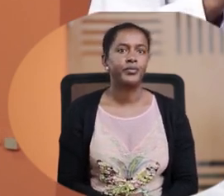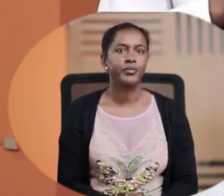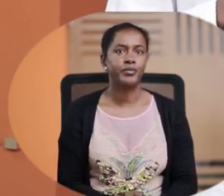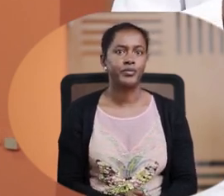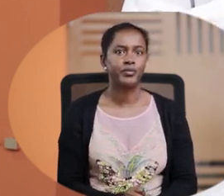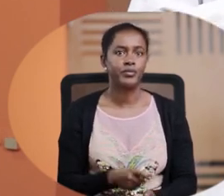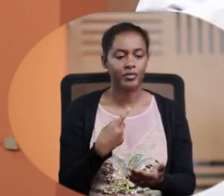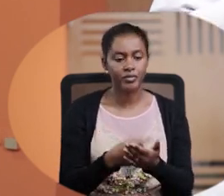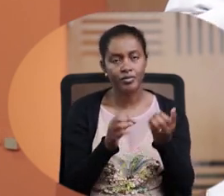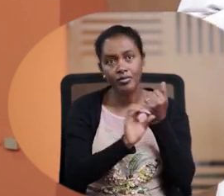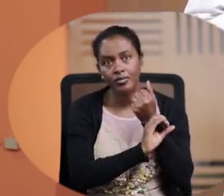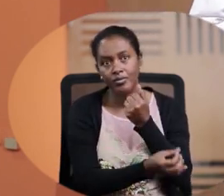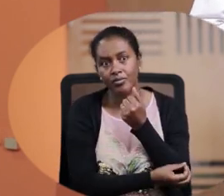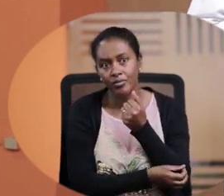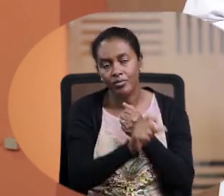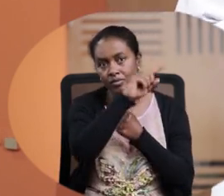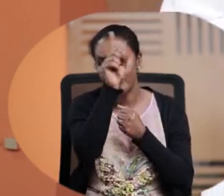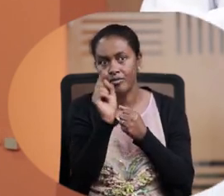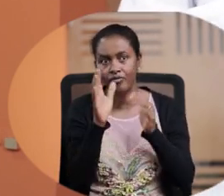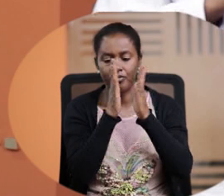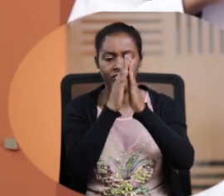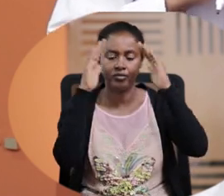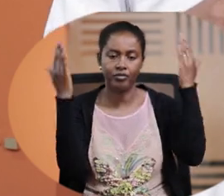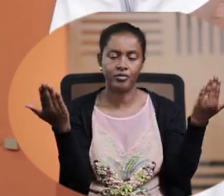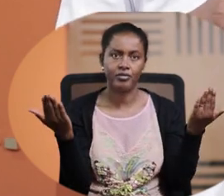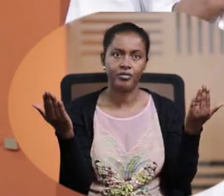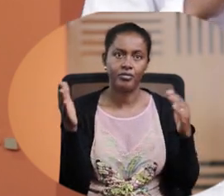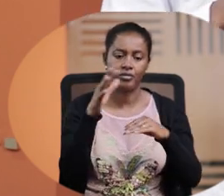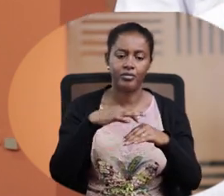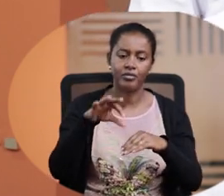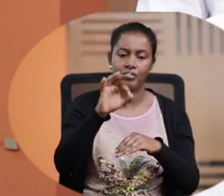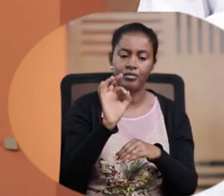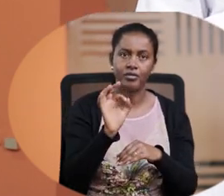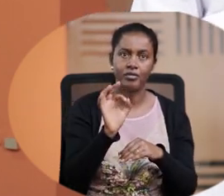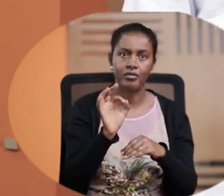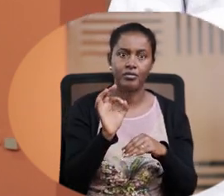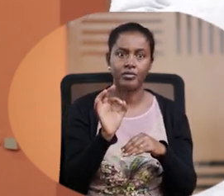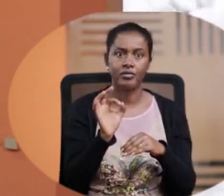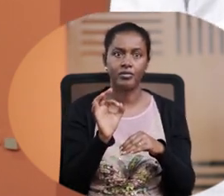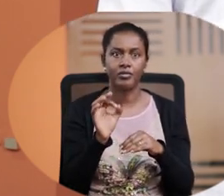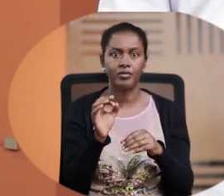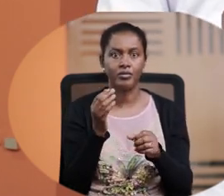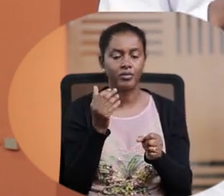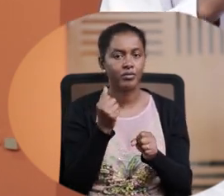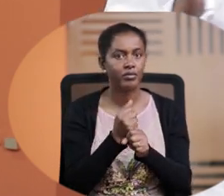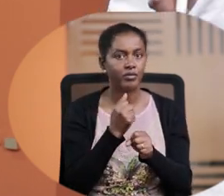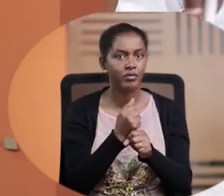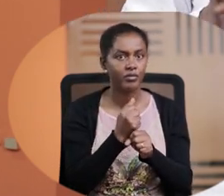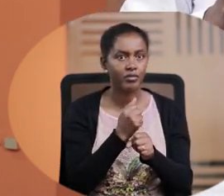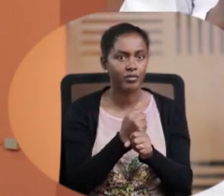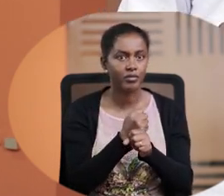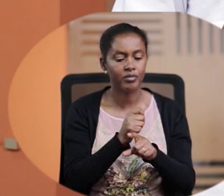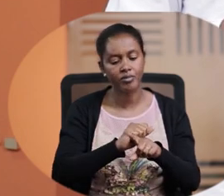daudan gafilewan kitaba kesan rajiran gocha afur tuqato kofi gilgala afur tuqato ko sekhnaratun daudan